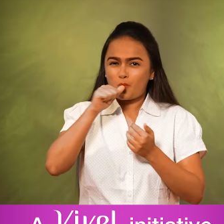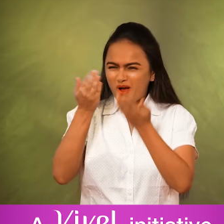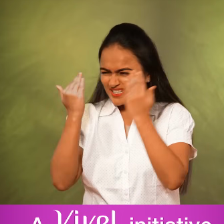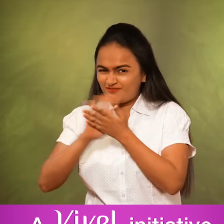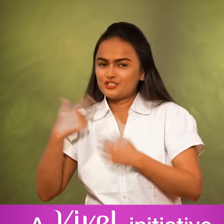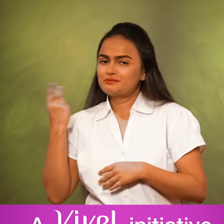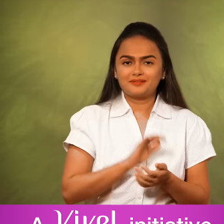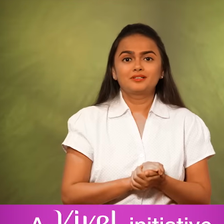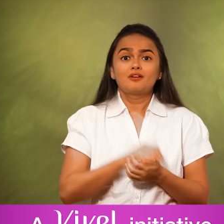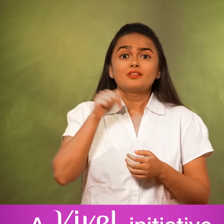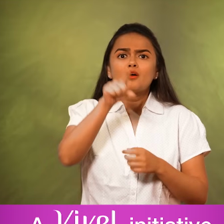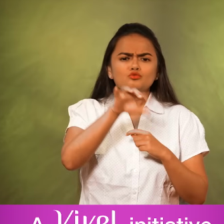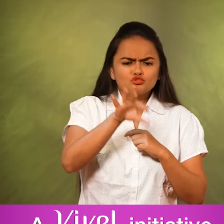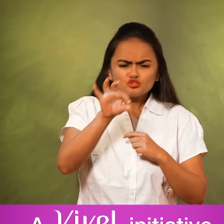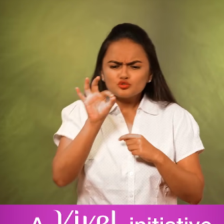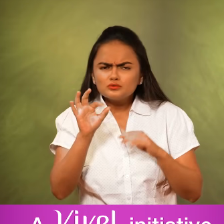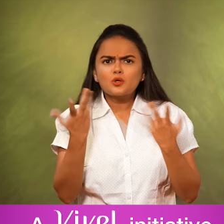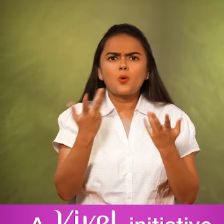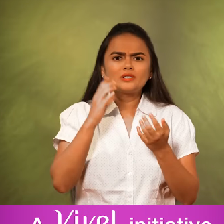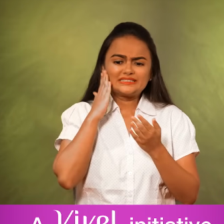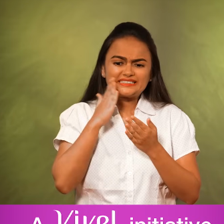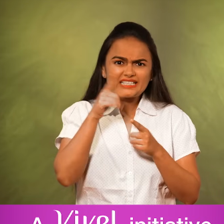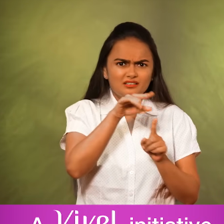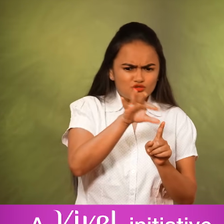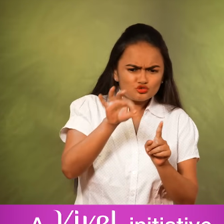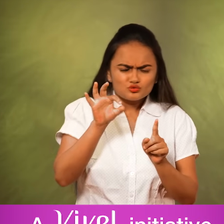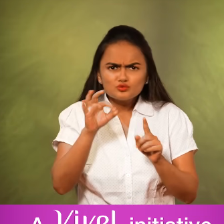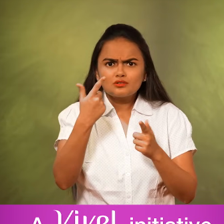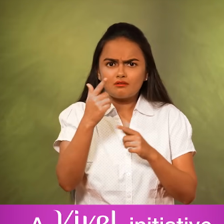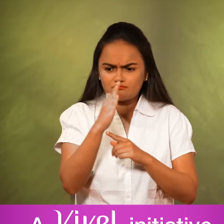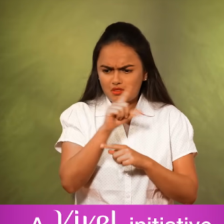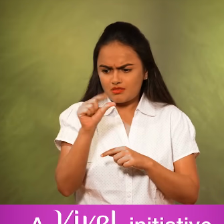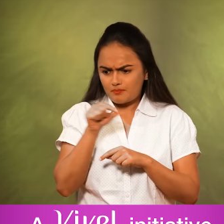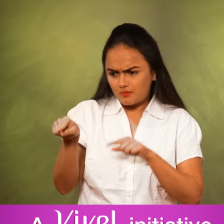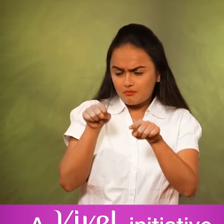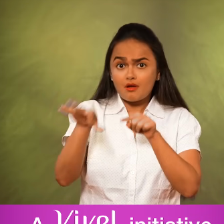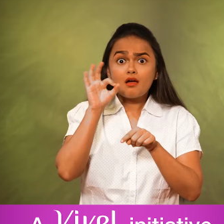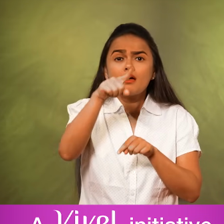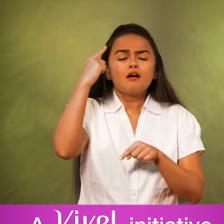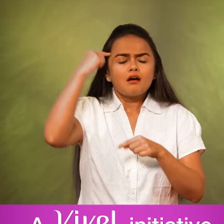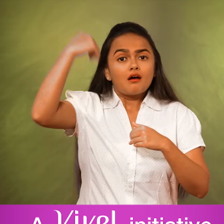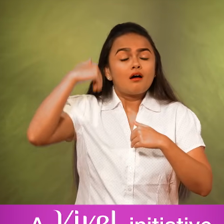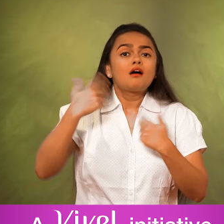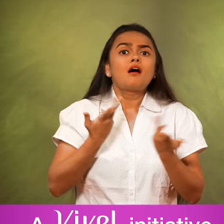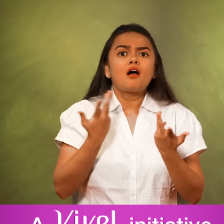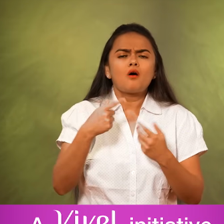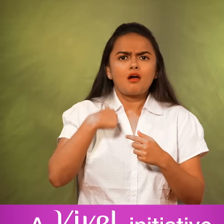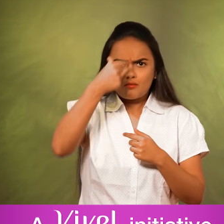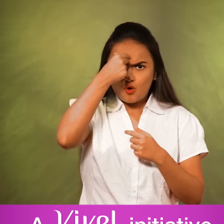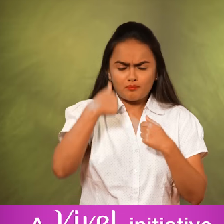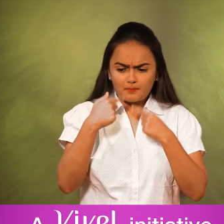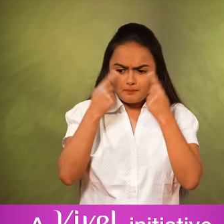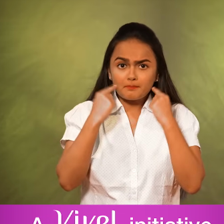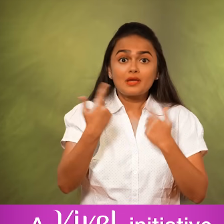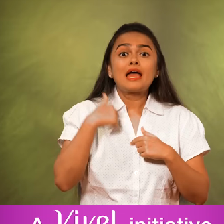wash this off and come back. So जब भी आप स्किन केयर रूटीन अपना क्यूरेट करते हो, प्रोडक्ट्स को क्यूरेट करते हो, तो आप क्या दिमाग में रखते हो कि आपकी स्किन